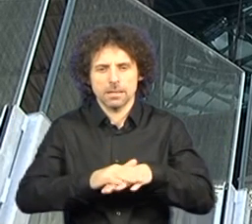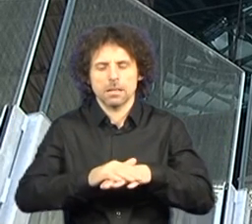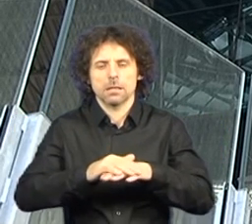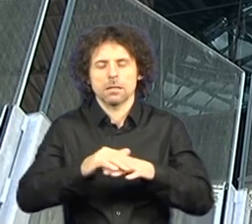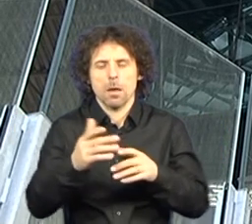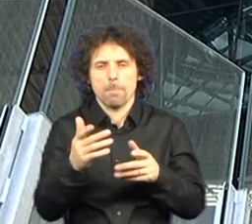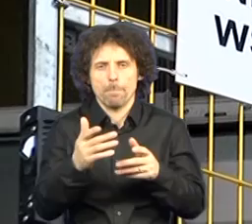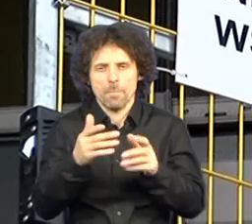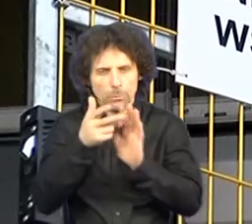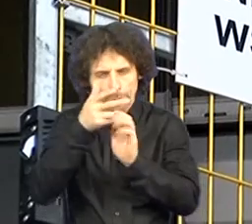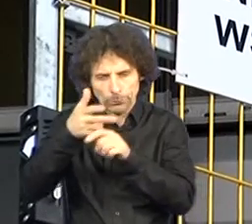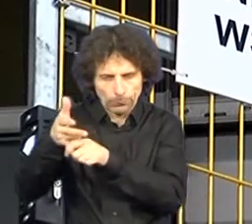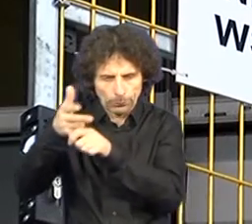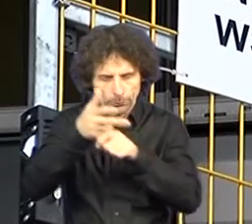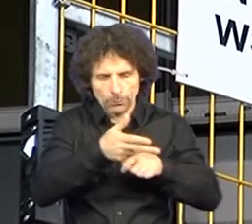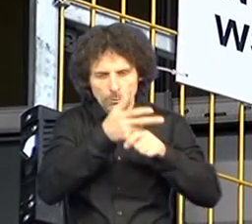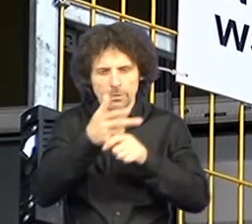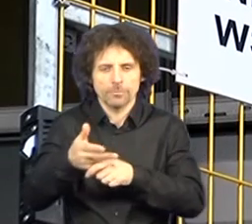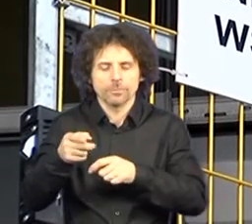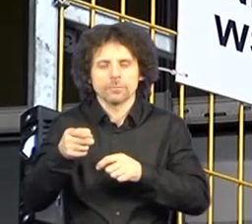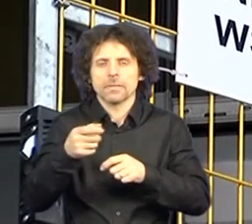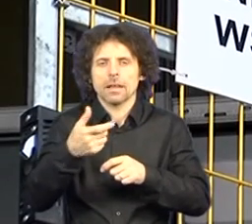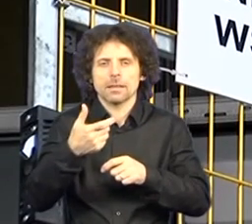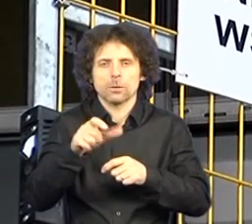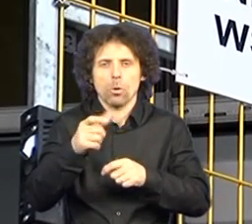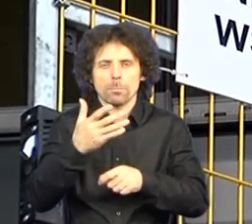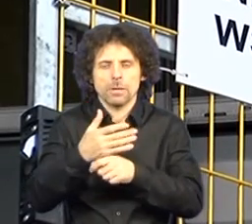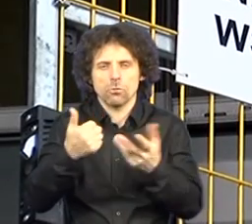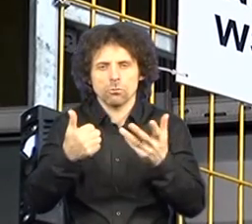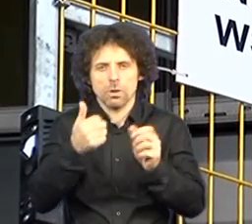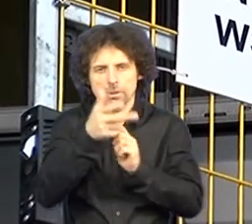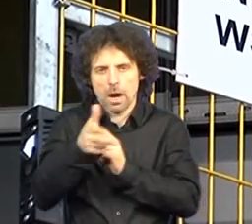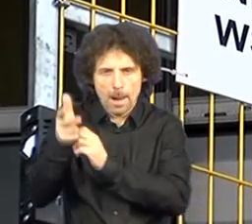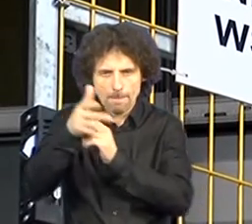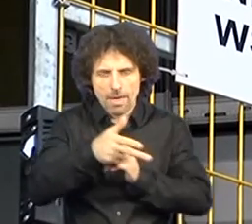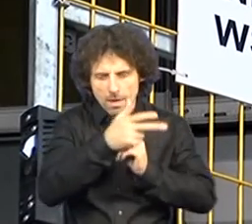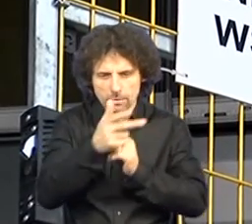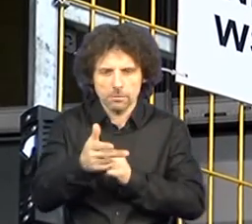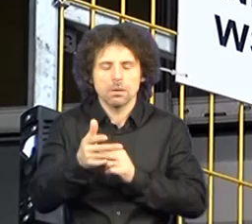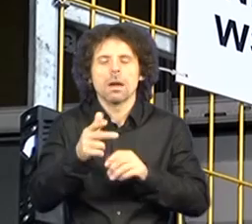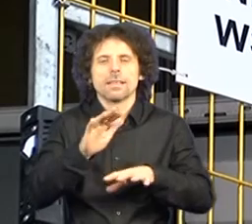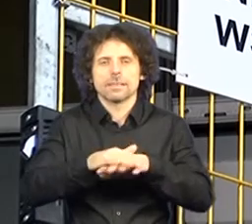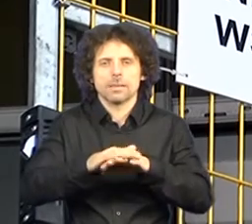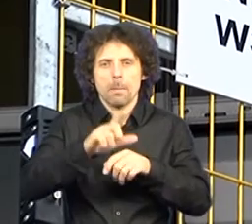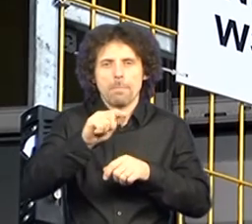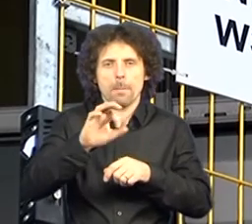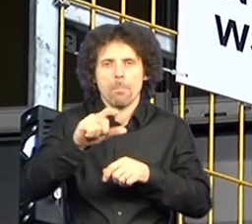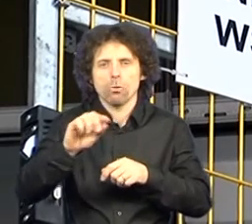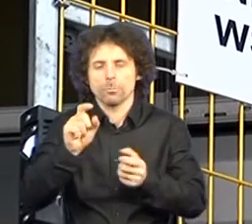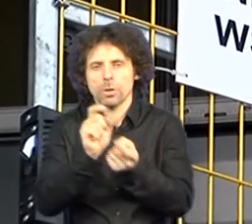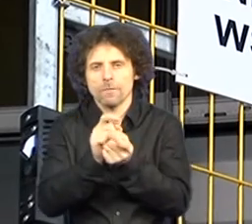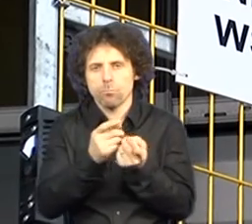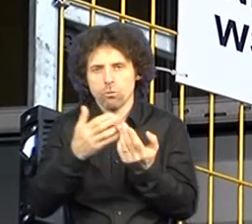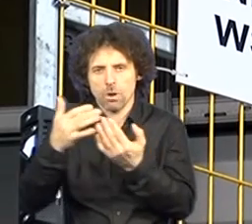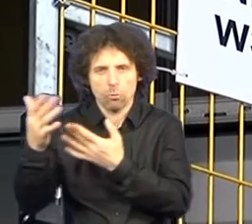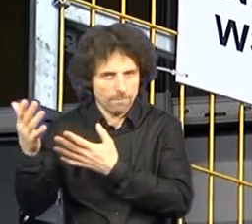wizyjnego. W tej chwili jest 156 kamer w pierwszym etapie. Oczywiście system PEPOSZ, to jest to czego